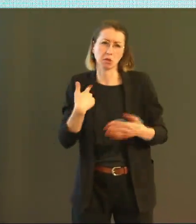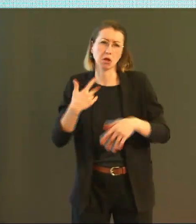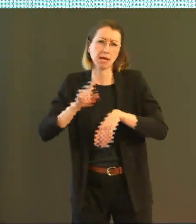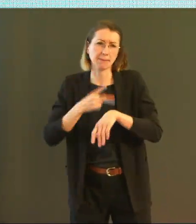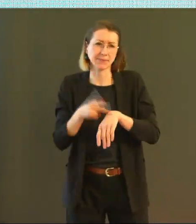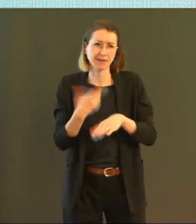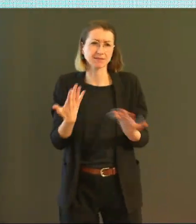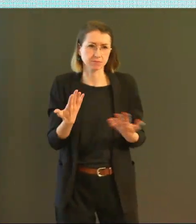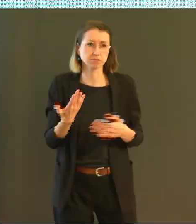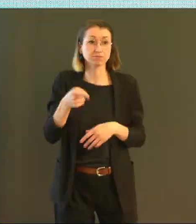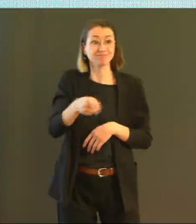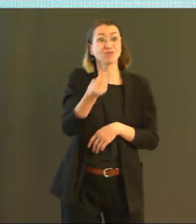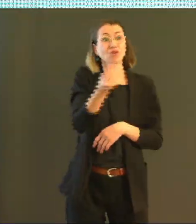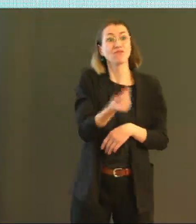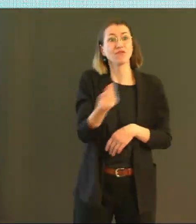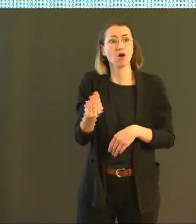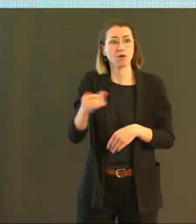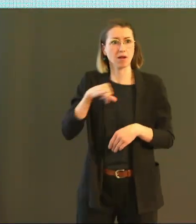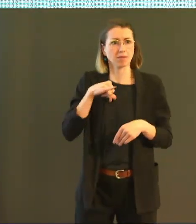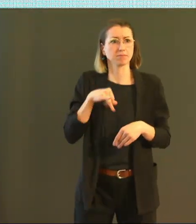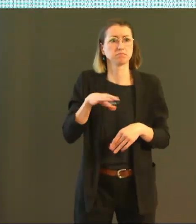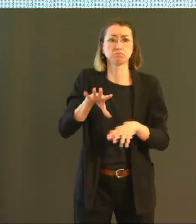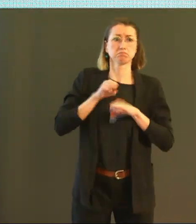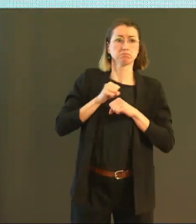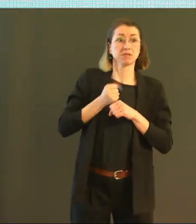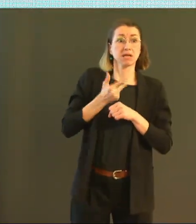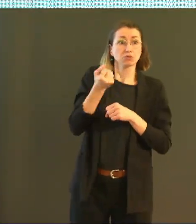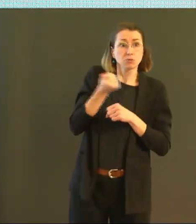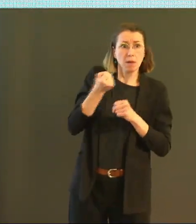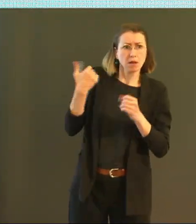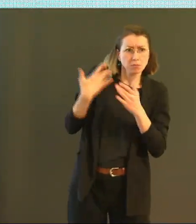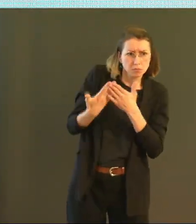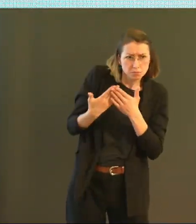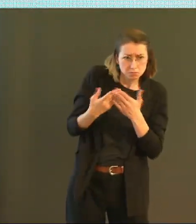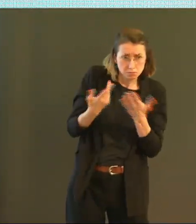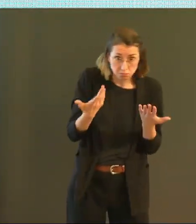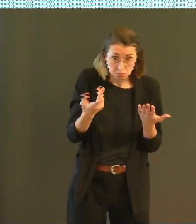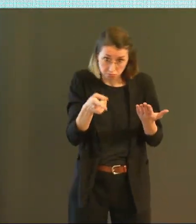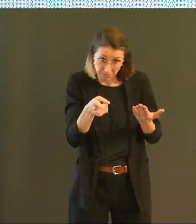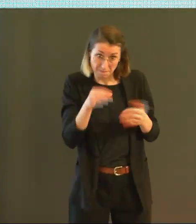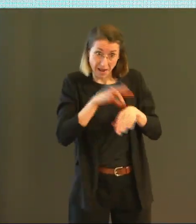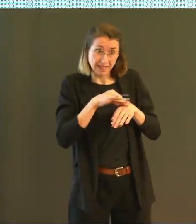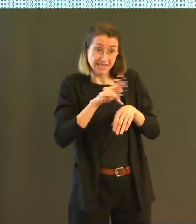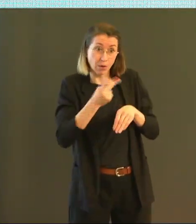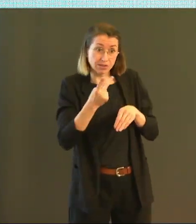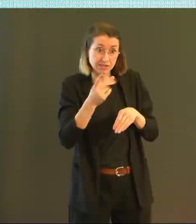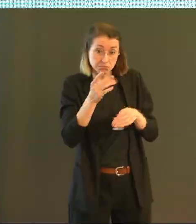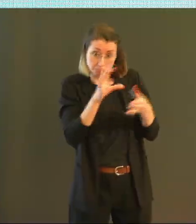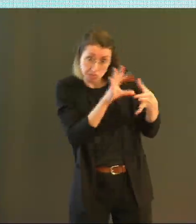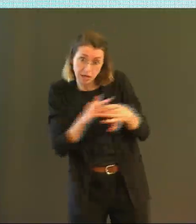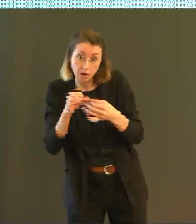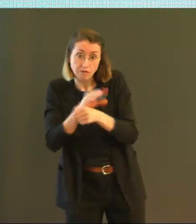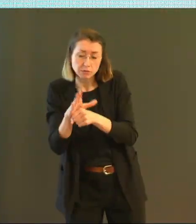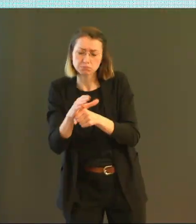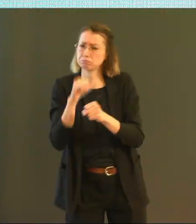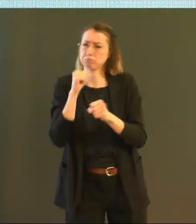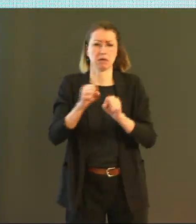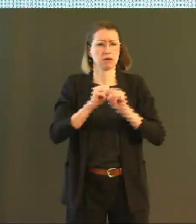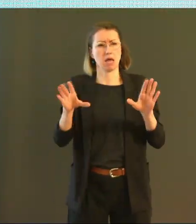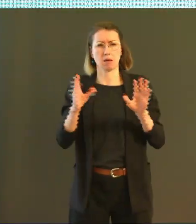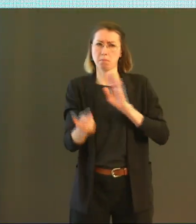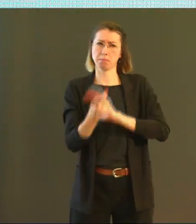noté depuis quelques semaines soit lié aux que vides puisque certains sont testés positifs et d'autres ne sont pas sur le